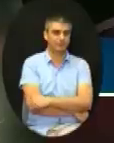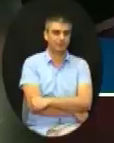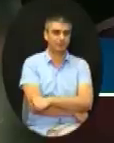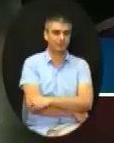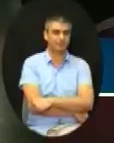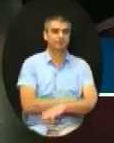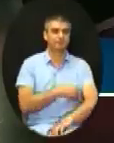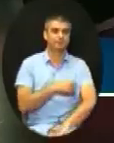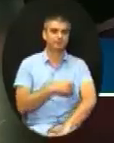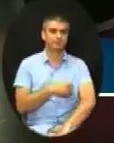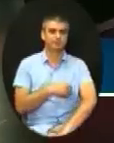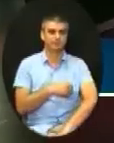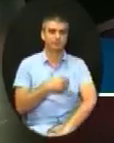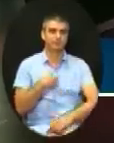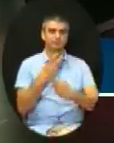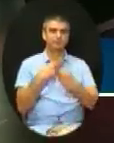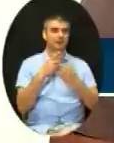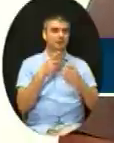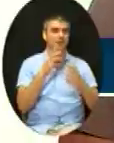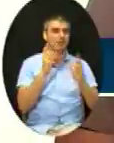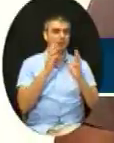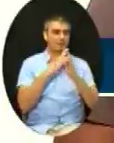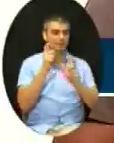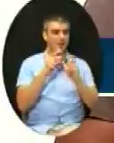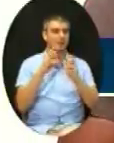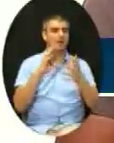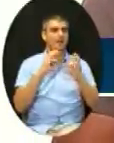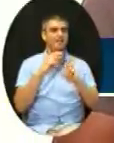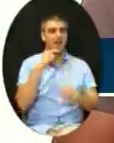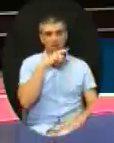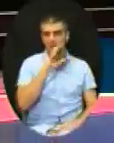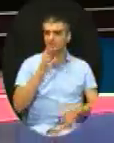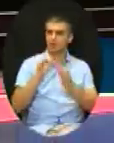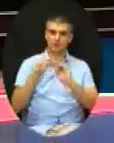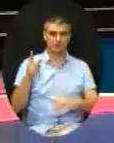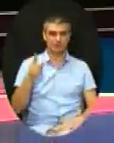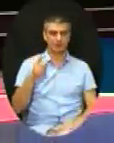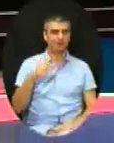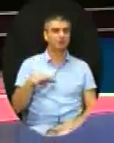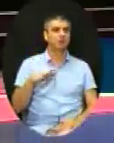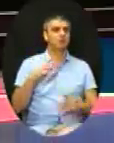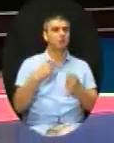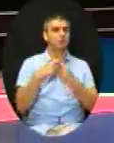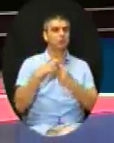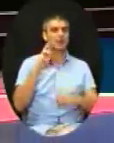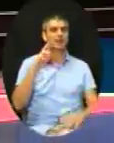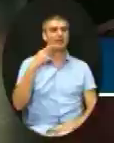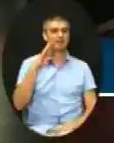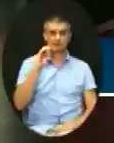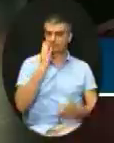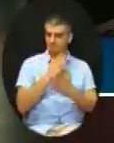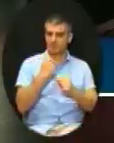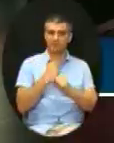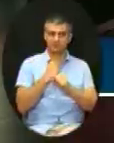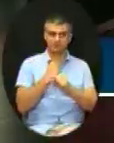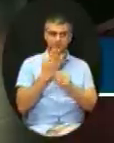אביחי שורשן, תושב כפר אדומים, שלום לך. שלום טובים. ואת עורך דין בועז ארזי, תנועת רגבים, שלום גם לך. אתם עשיתם את העבודה,